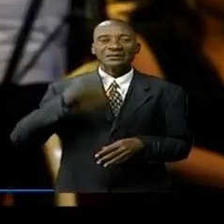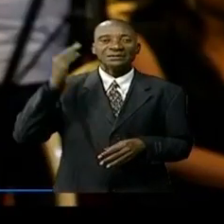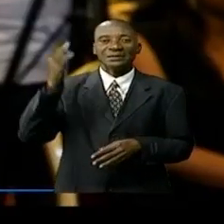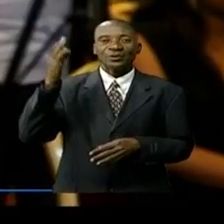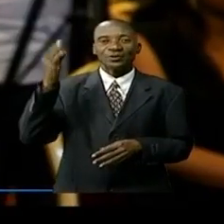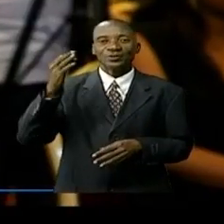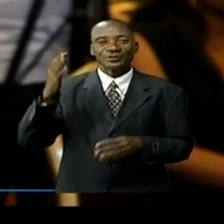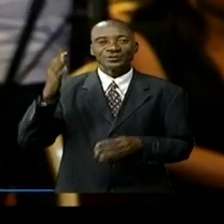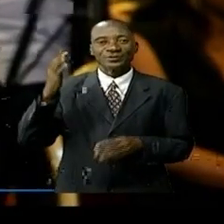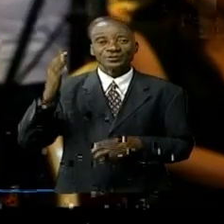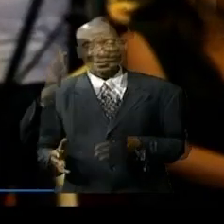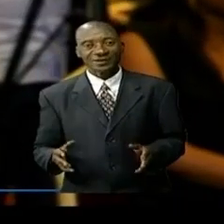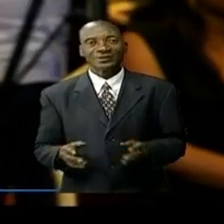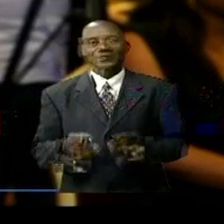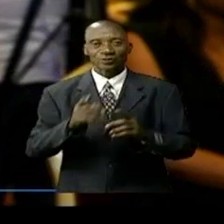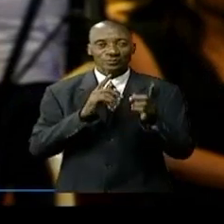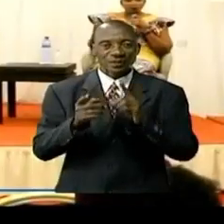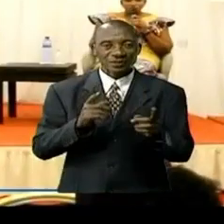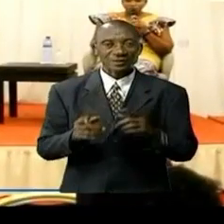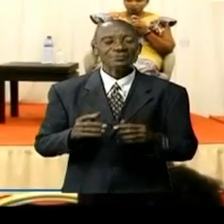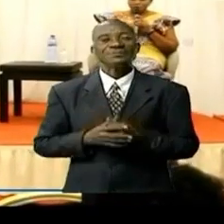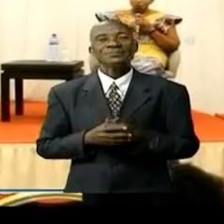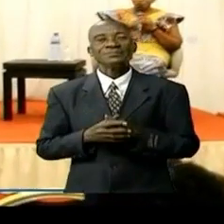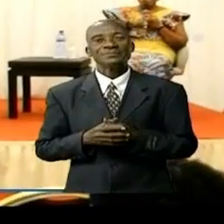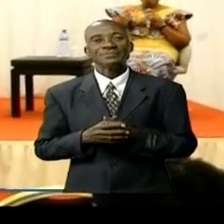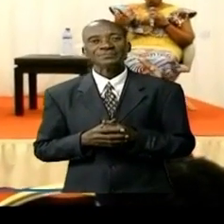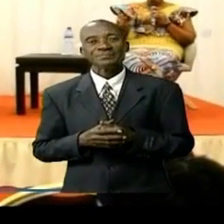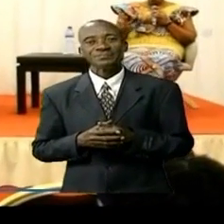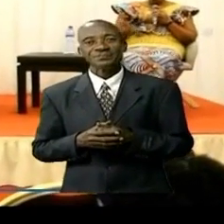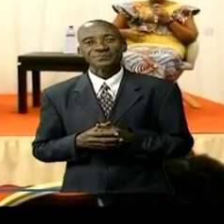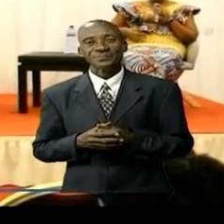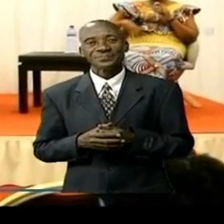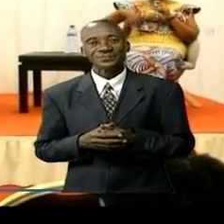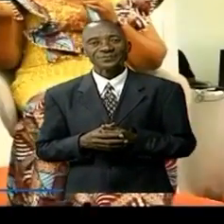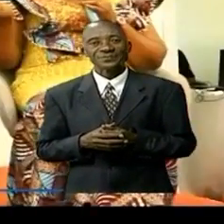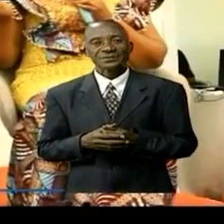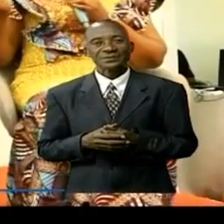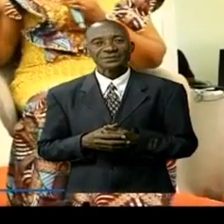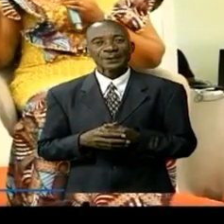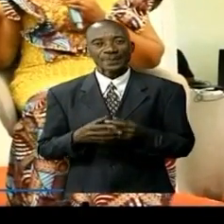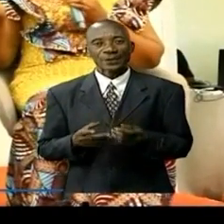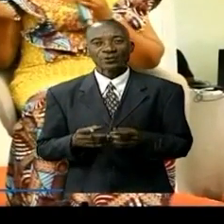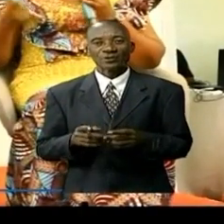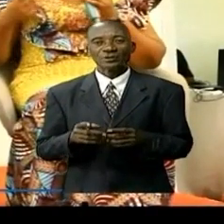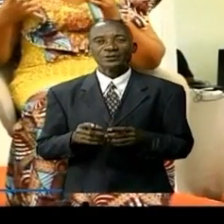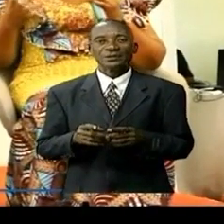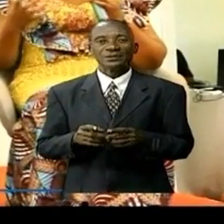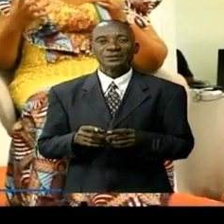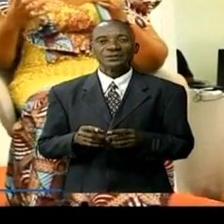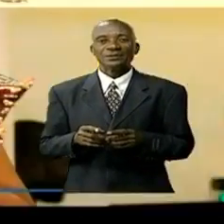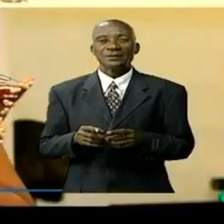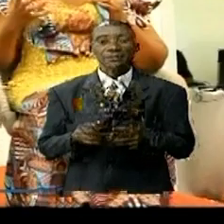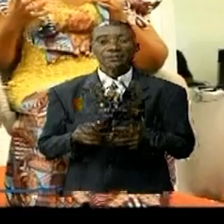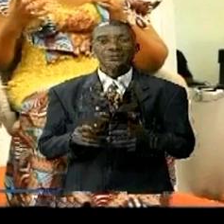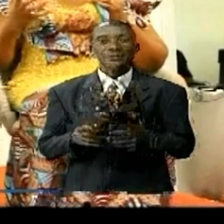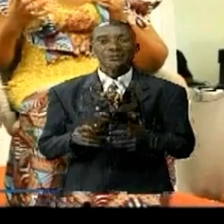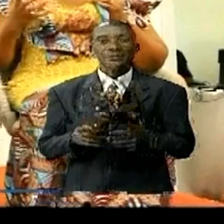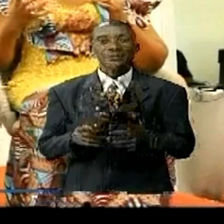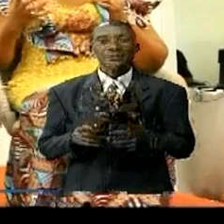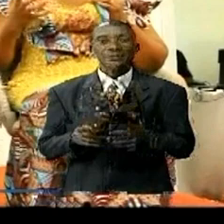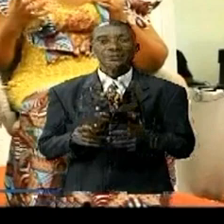avec un thème précis. Parmi eux, Françoise Bouella, la vedette du 20h sur la chaîne nationale, qui a partagé